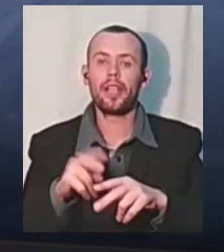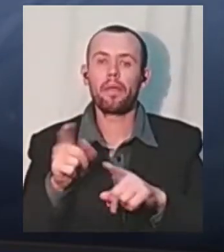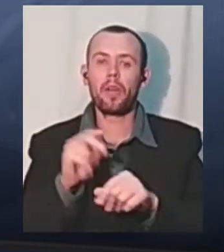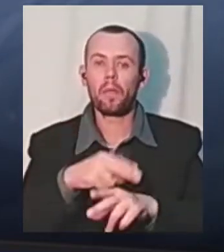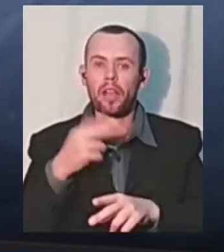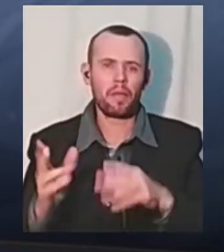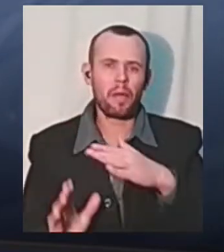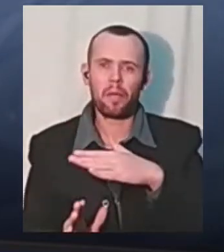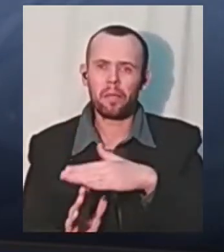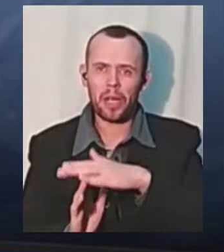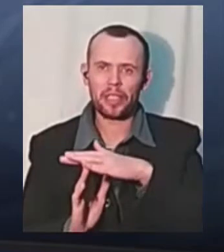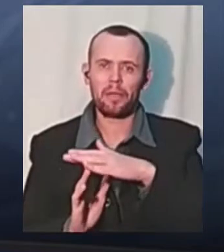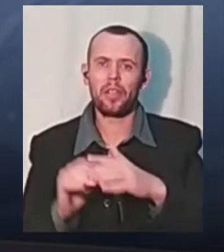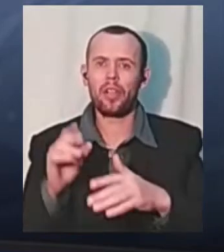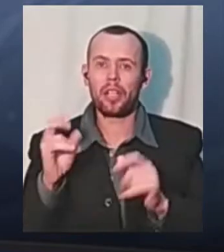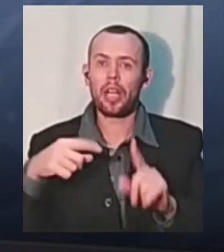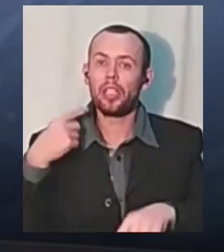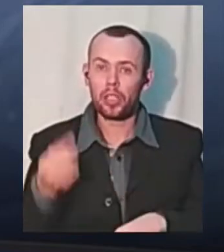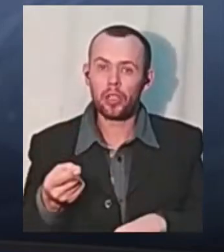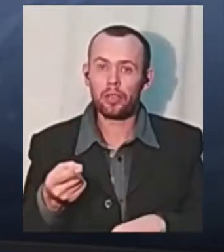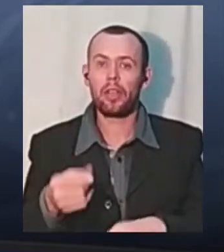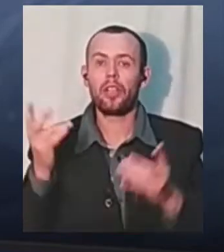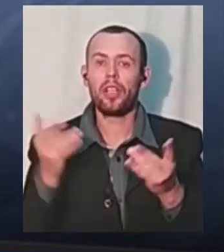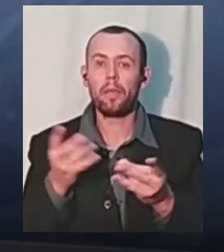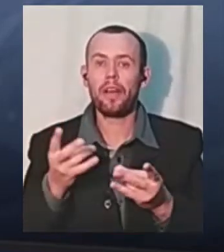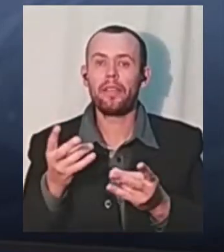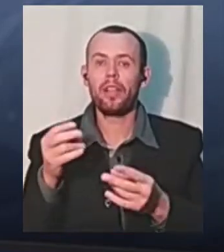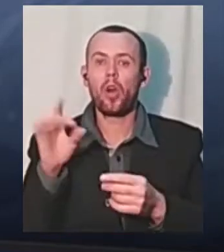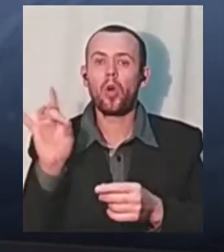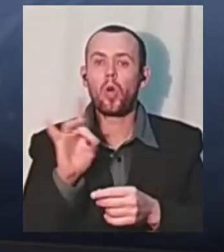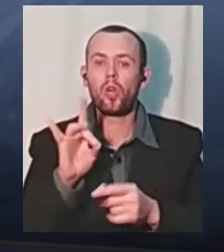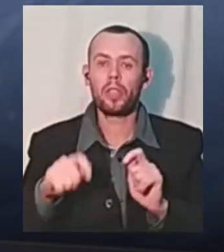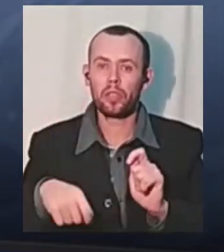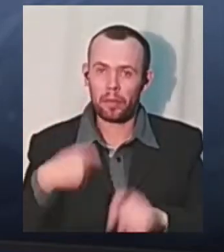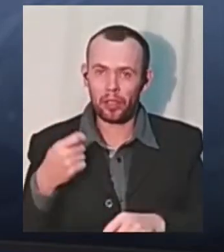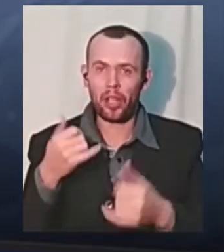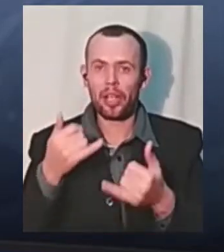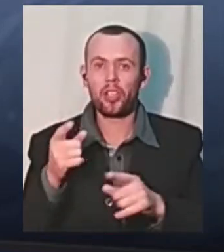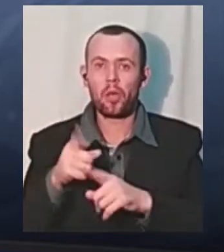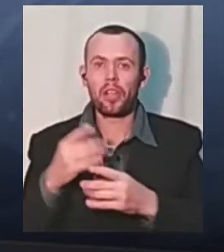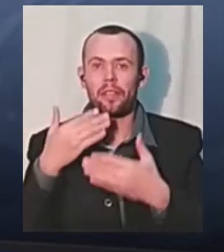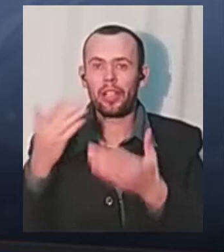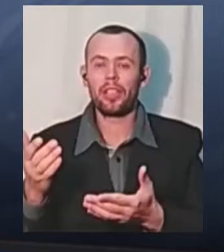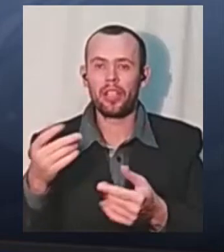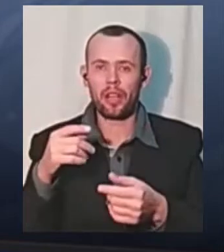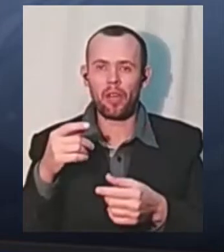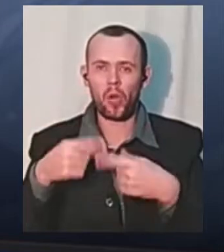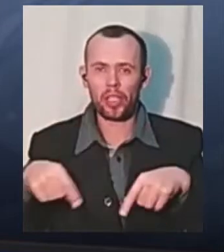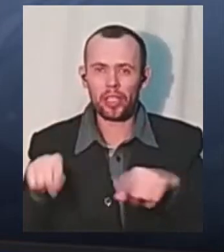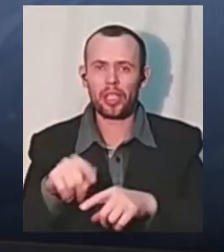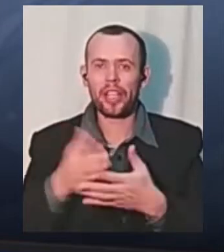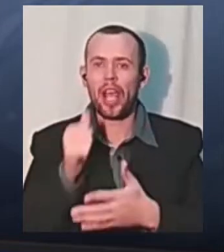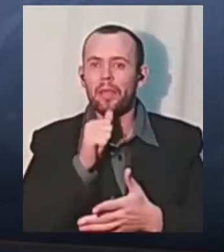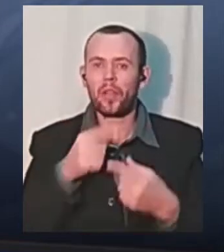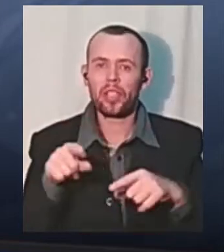максимально. Наступне – треба встановити розмір збитку. Для цього треба звернутися до експертної організації. І експертна організація вже